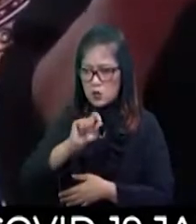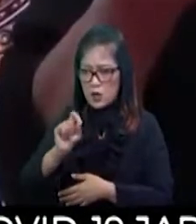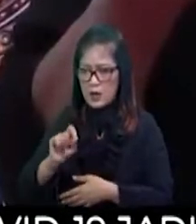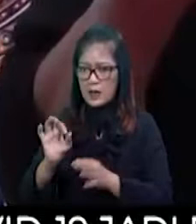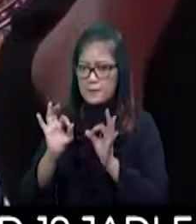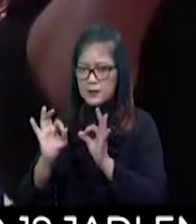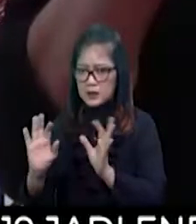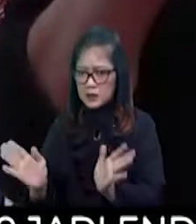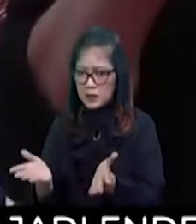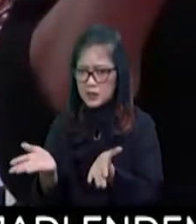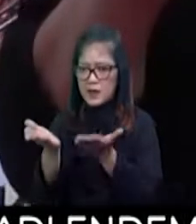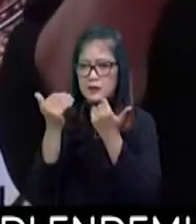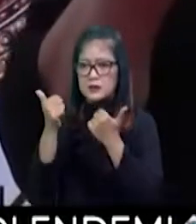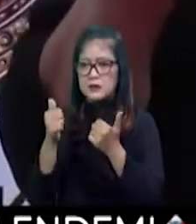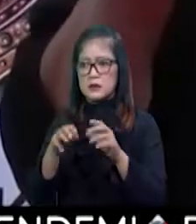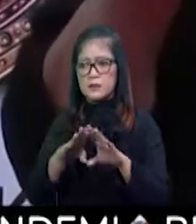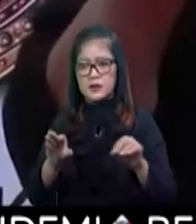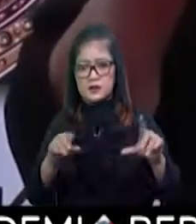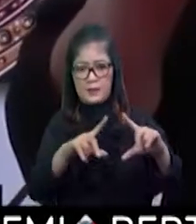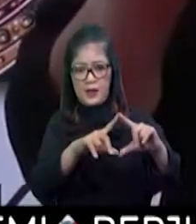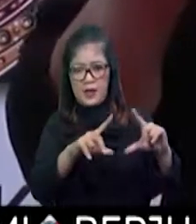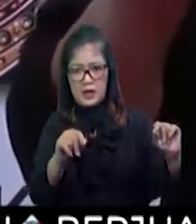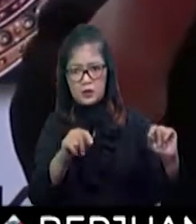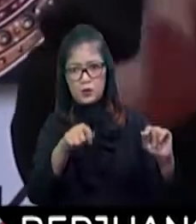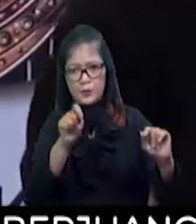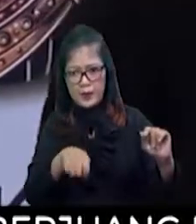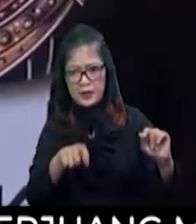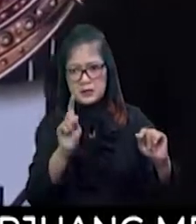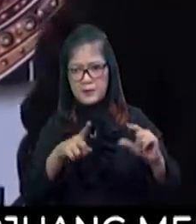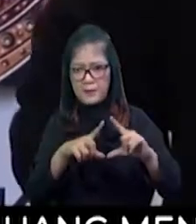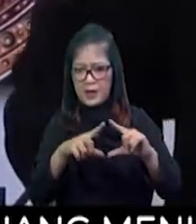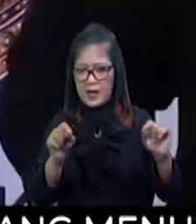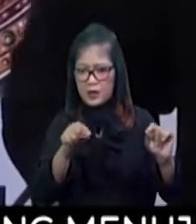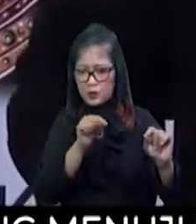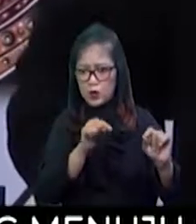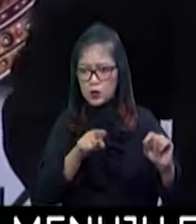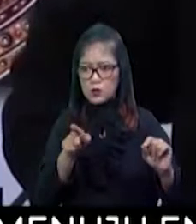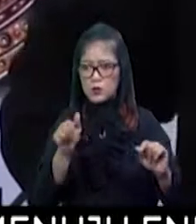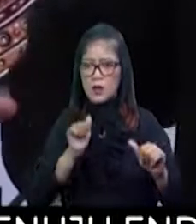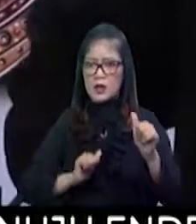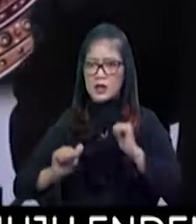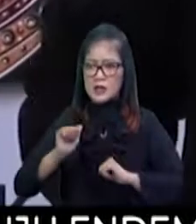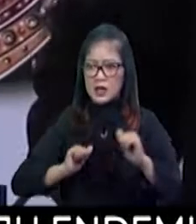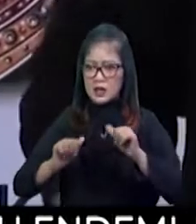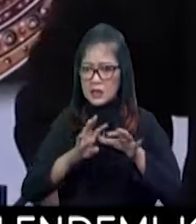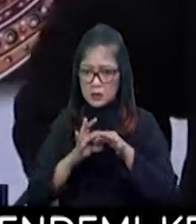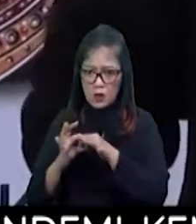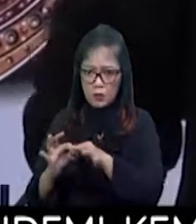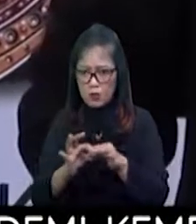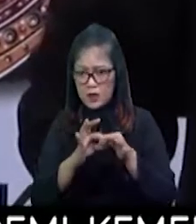harapkan ini digunakan secara masif karena ini juga ada kegiatan kolaboratif antara